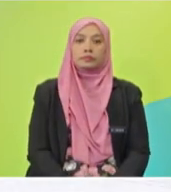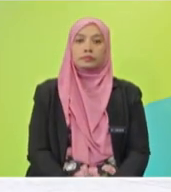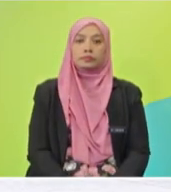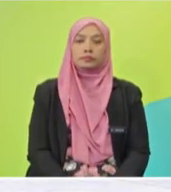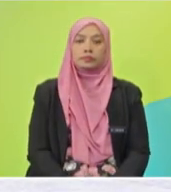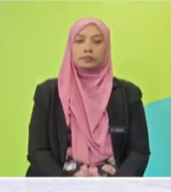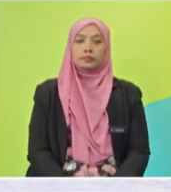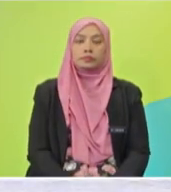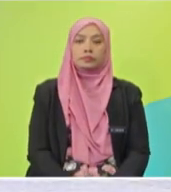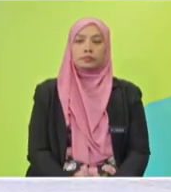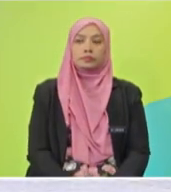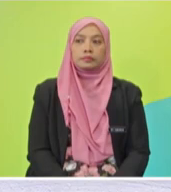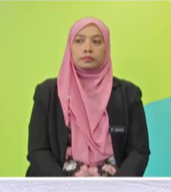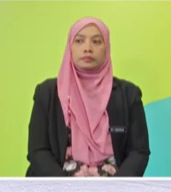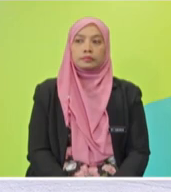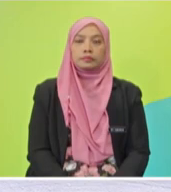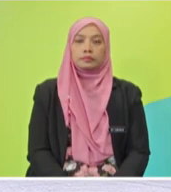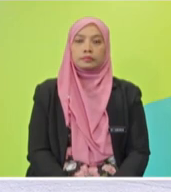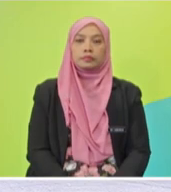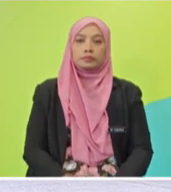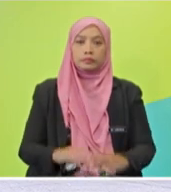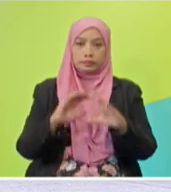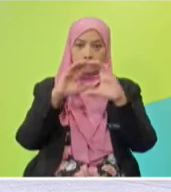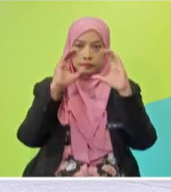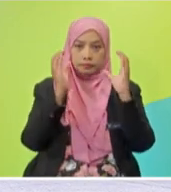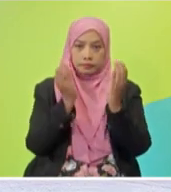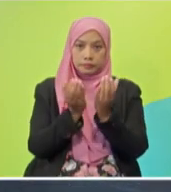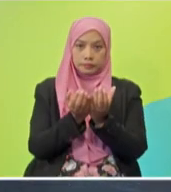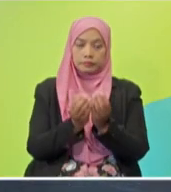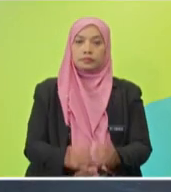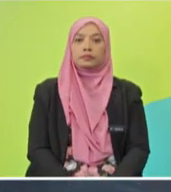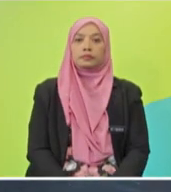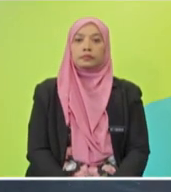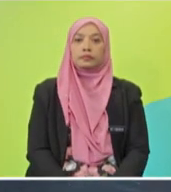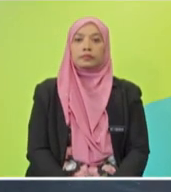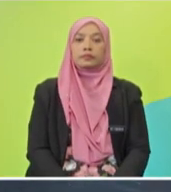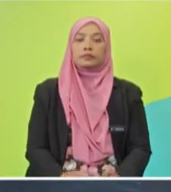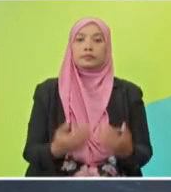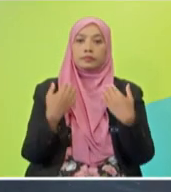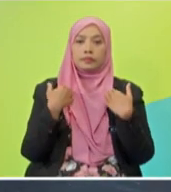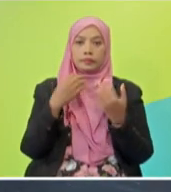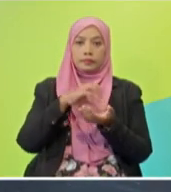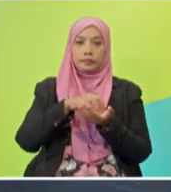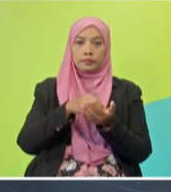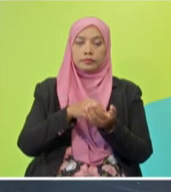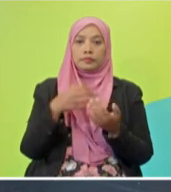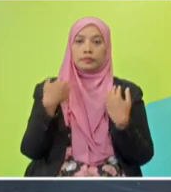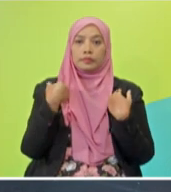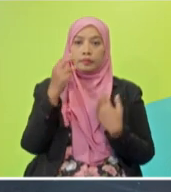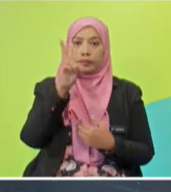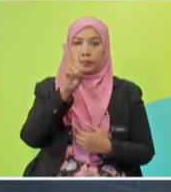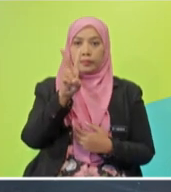Jadi unit dia sama, bola. Okey. Jadi kat sini ada kek, ada dua jenis kek, Sean nampak,